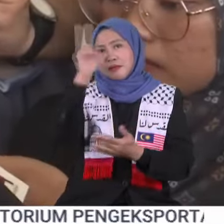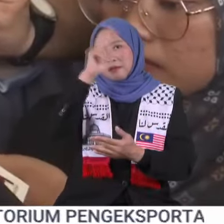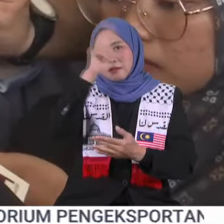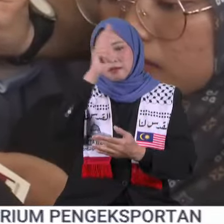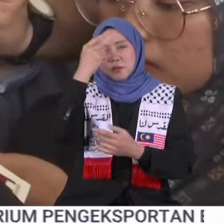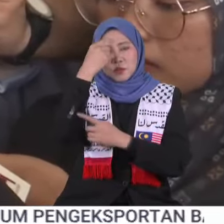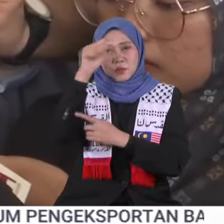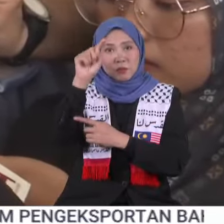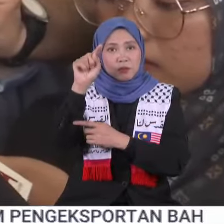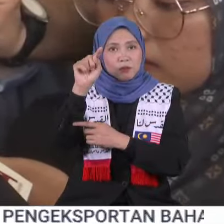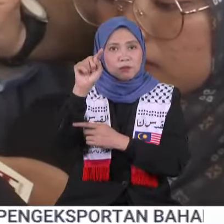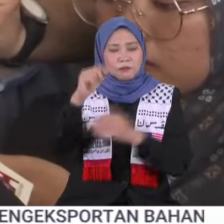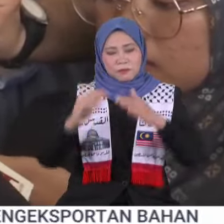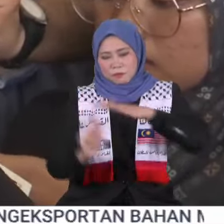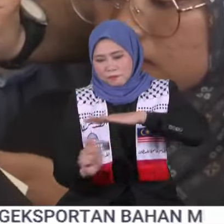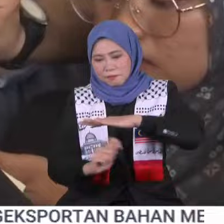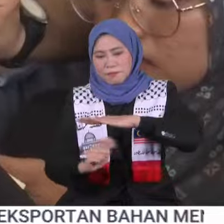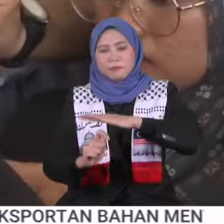khususnya untuk